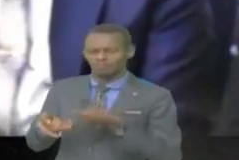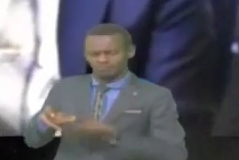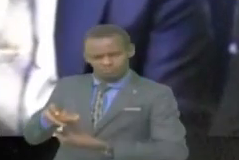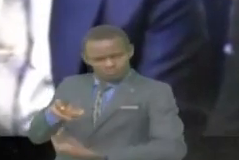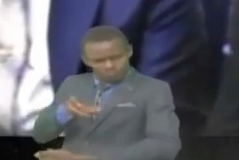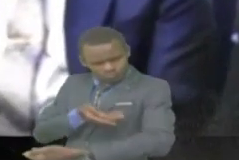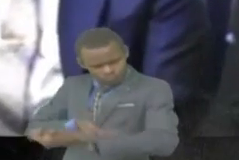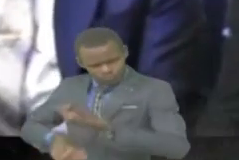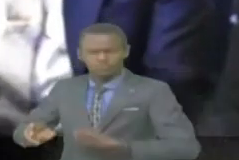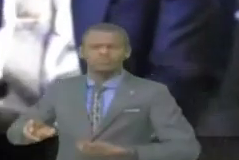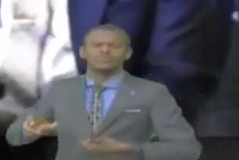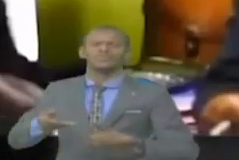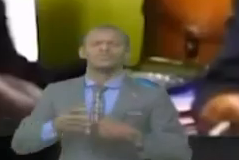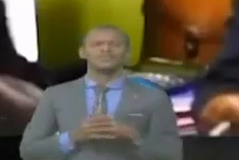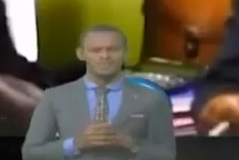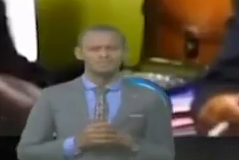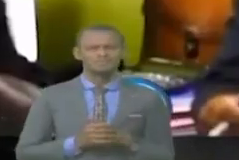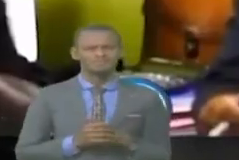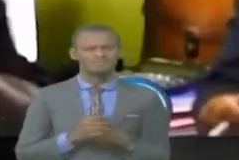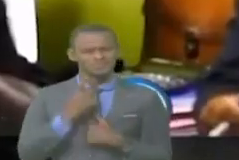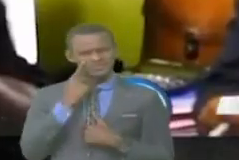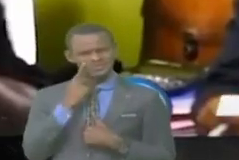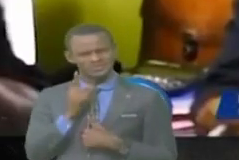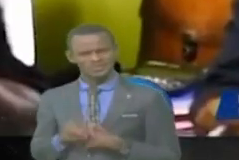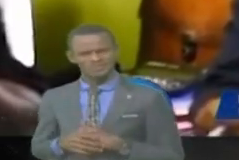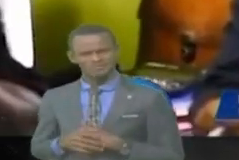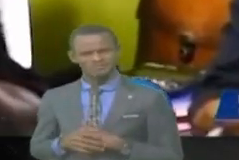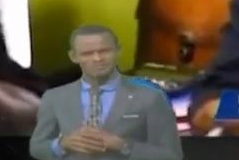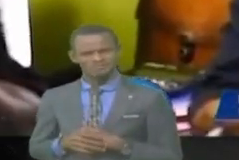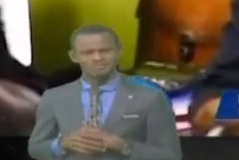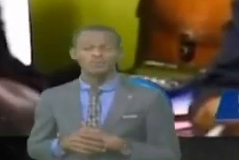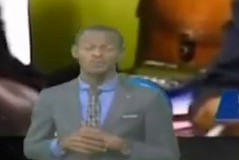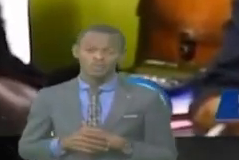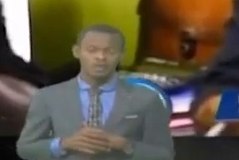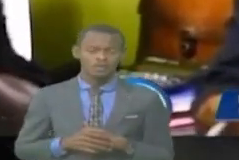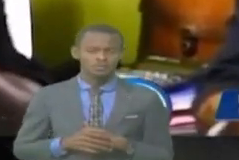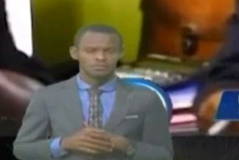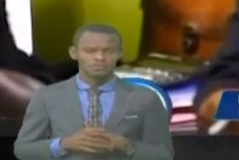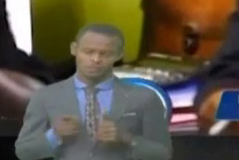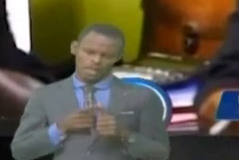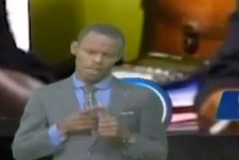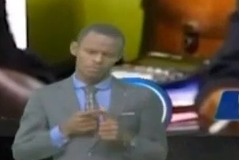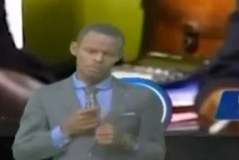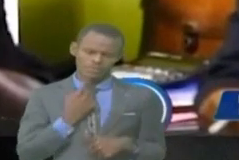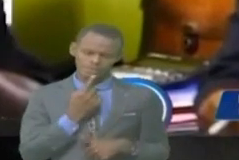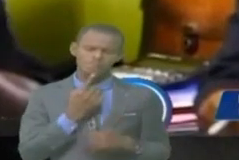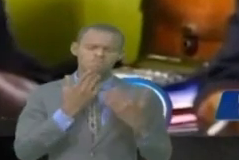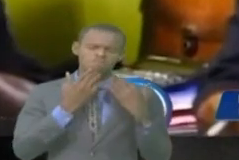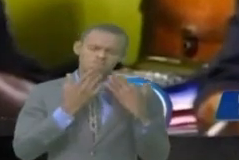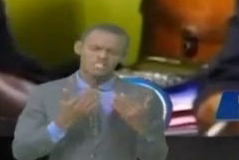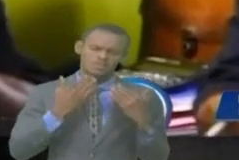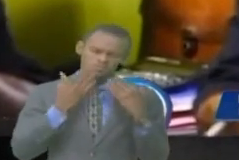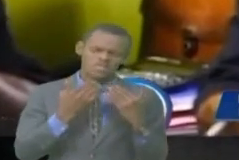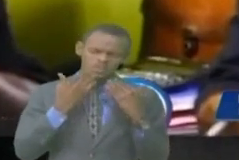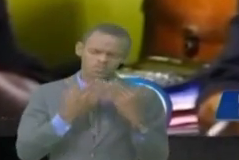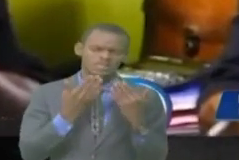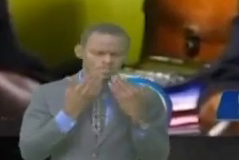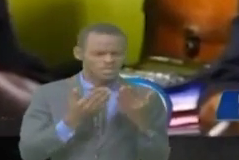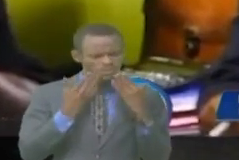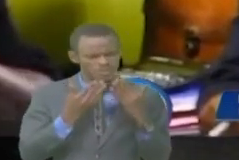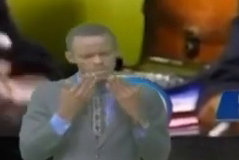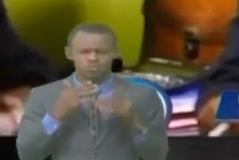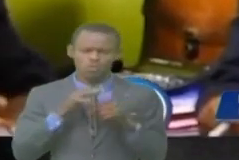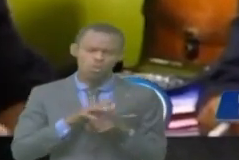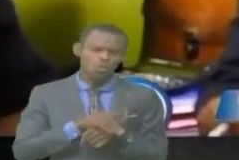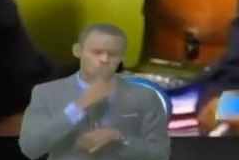direction provinciale de l'OCC Maniema. De prime abord, recevez le remerciement pour tous les sacrifices et sans aménagement